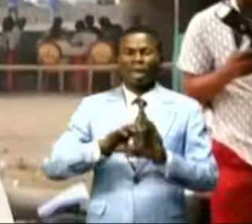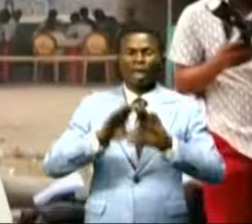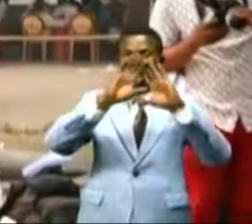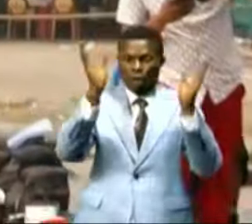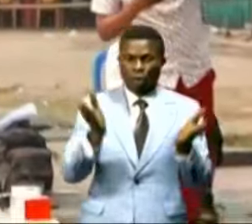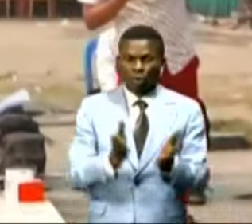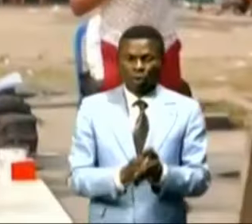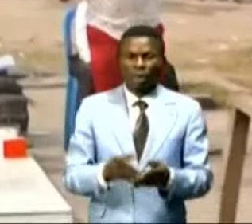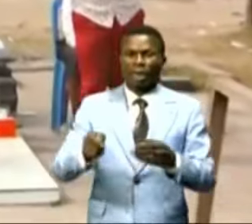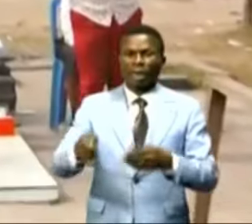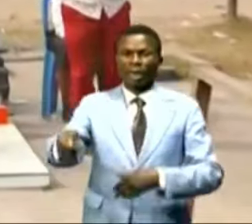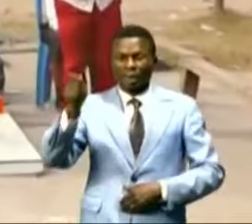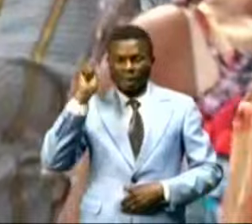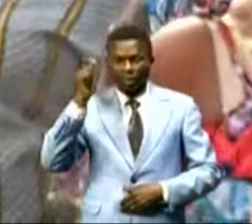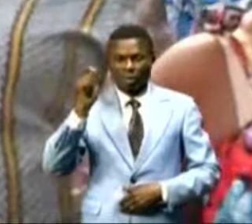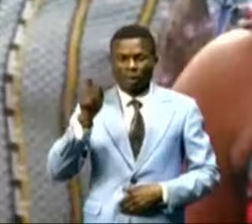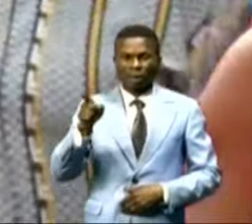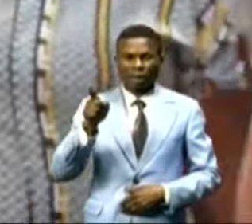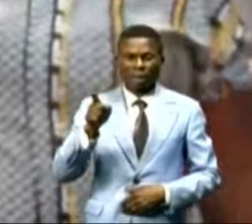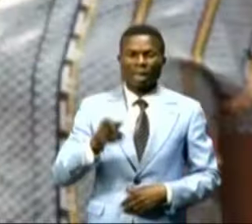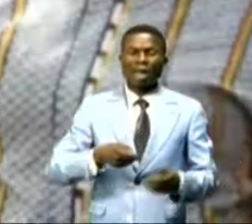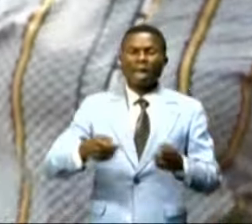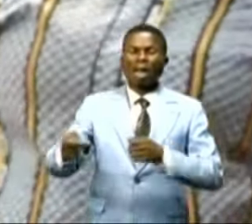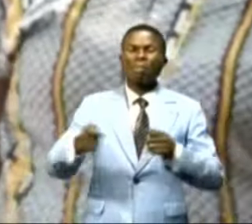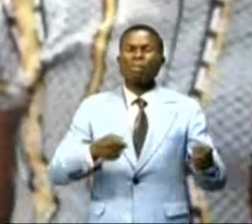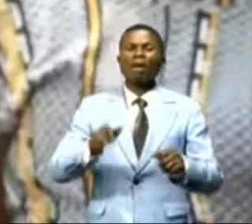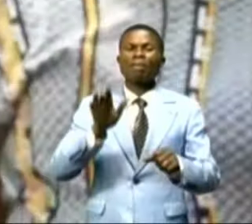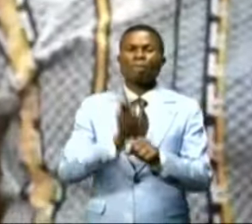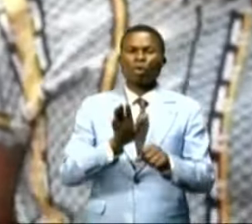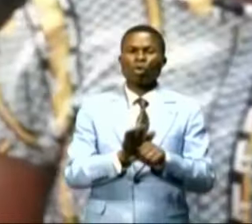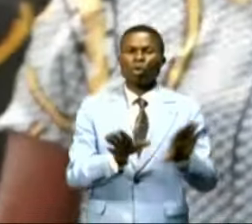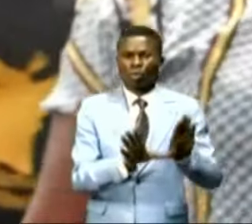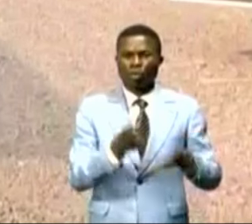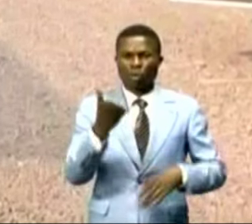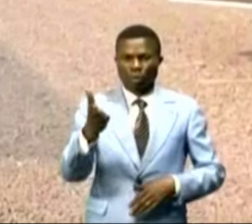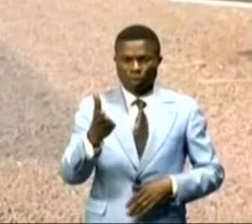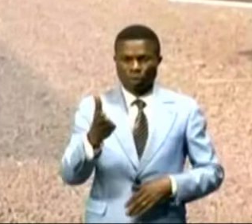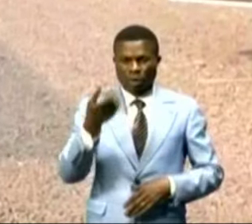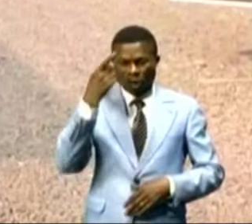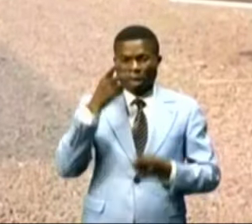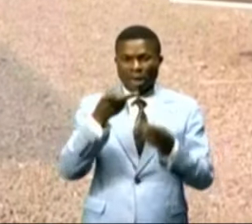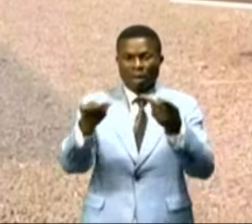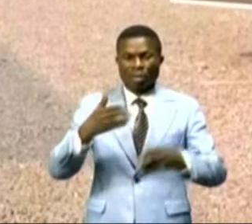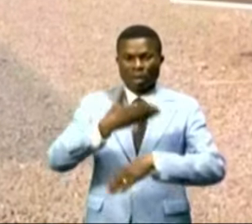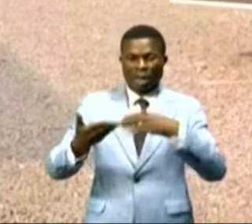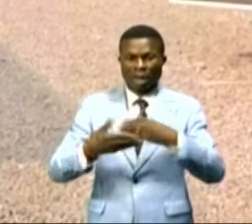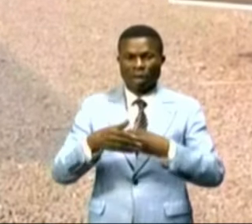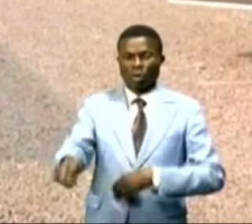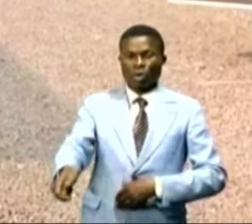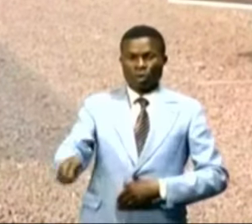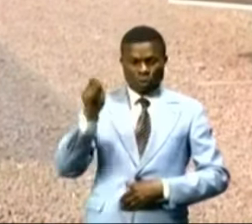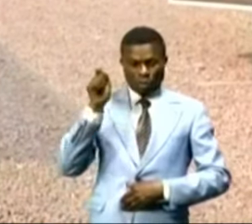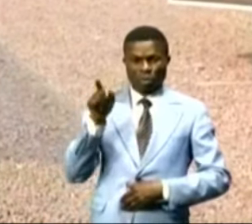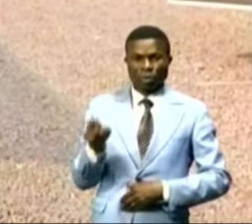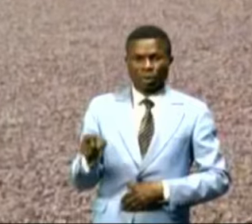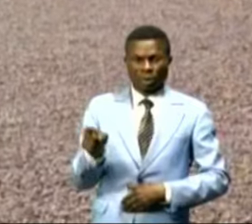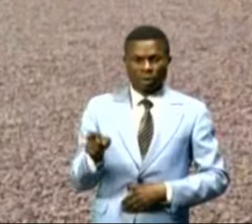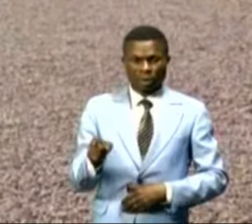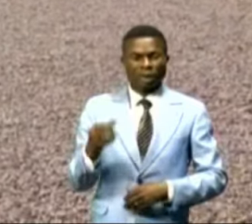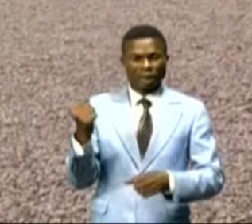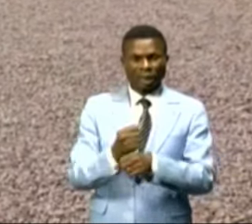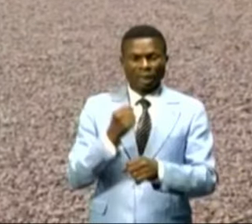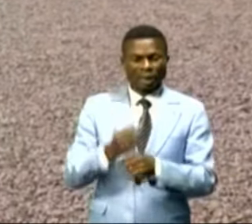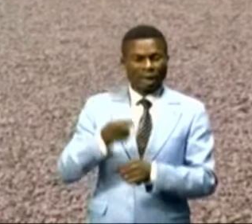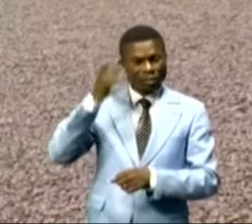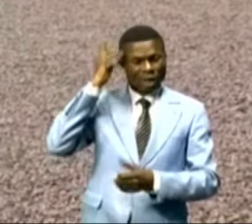des pêcheurs de Kinkolé, le plus grand marché du poisson, précisément au débarcadère intégré du port de Kinkolé, dont les travaux ont